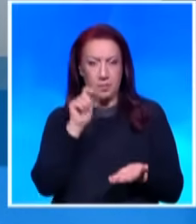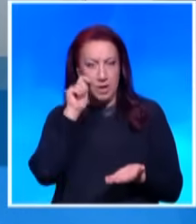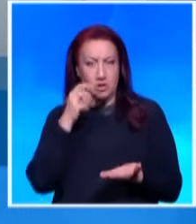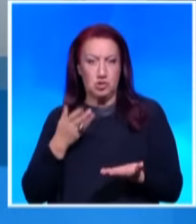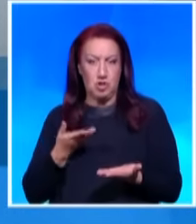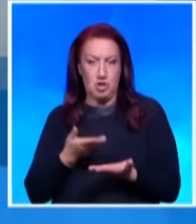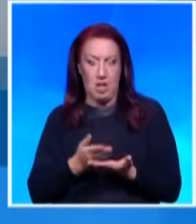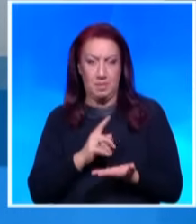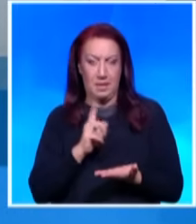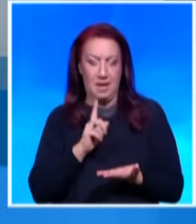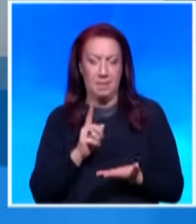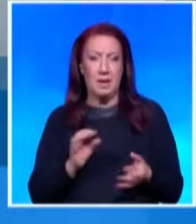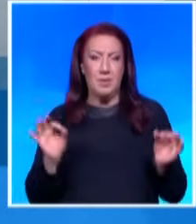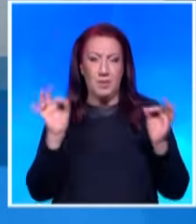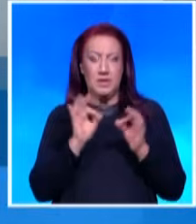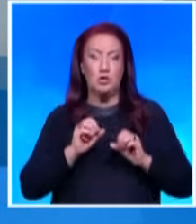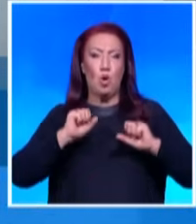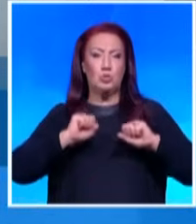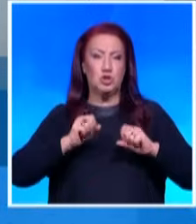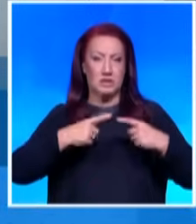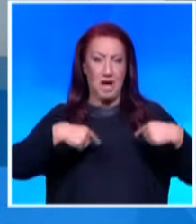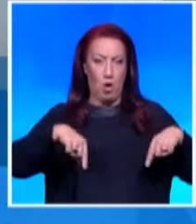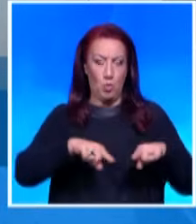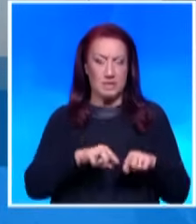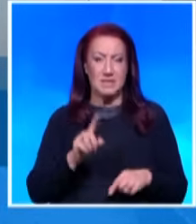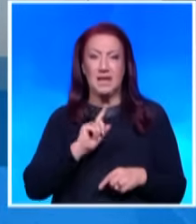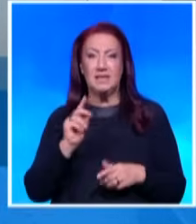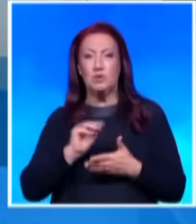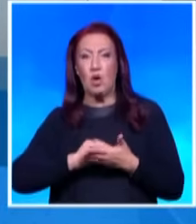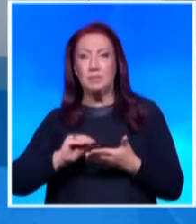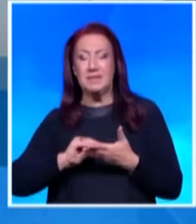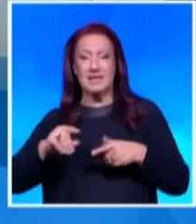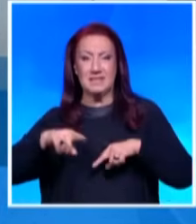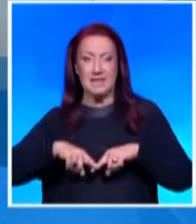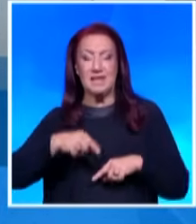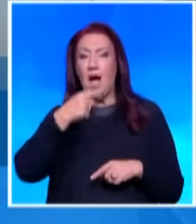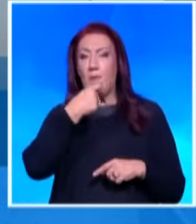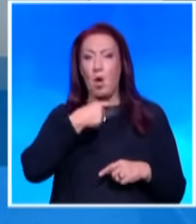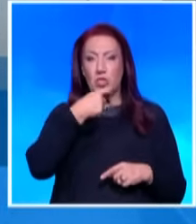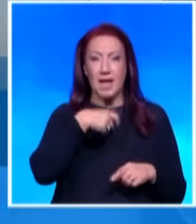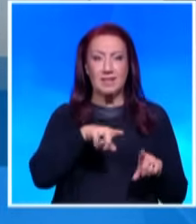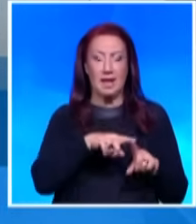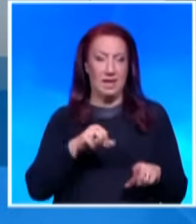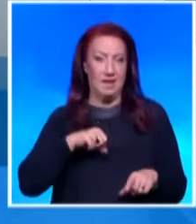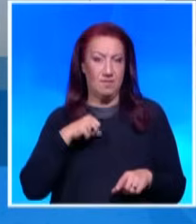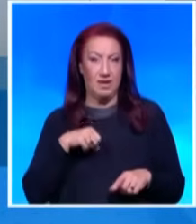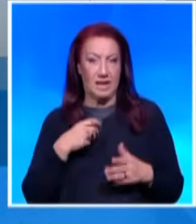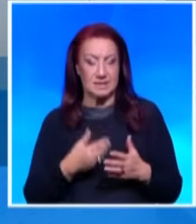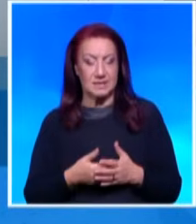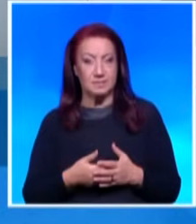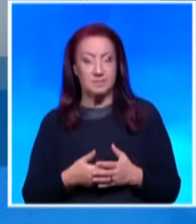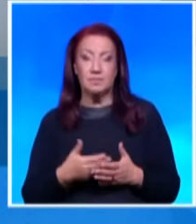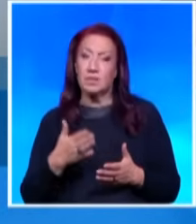Общинската комисия, нито в административните съдилища в Монтана и в Враца. Искане за касиране дойде, но